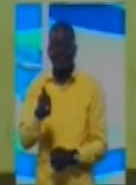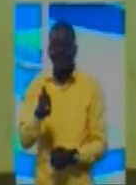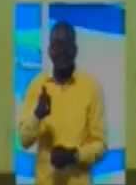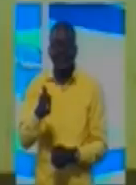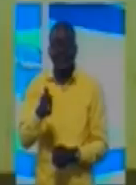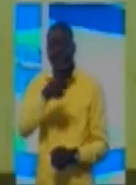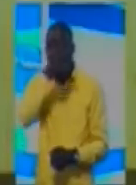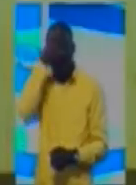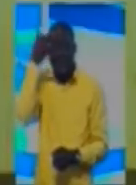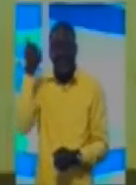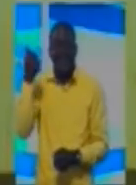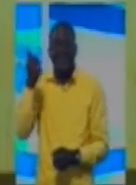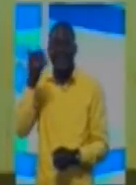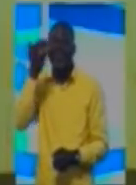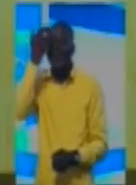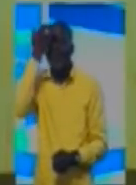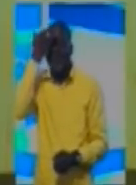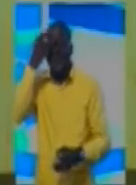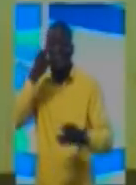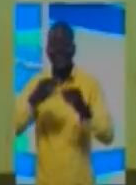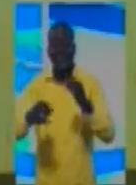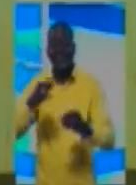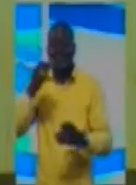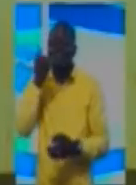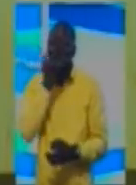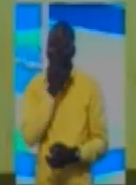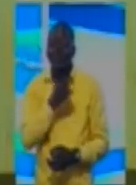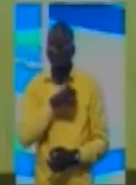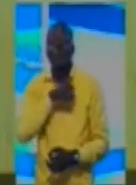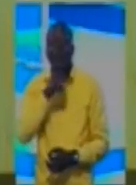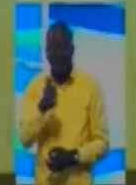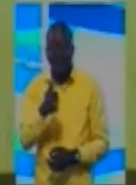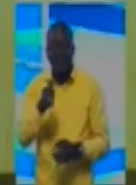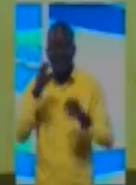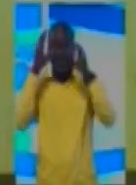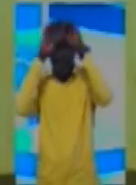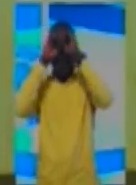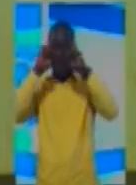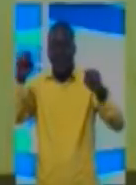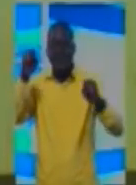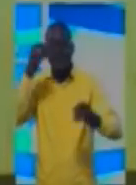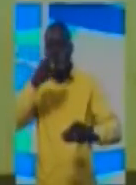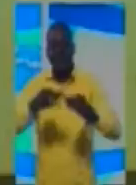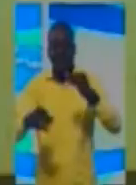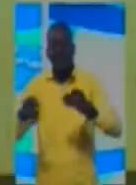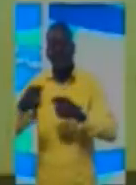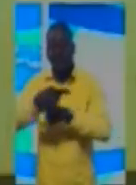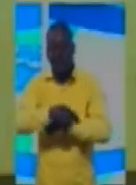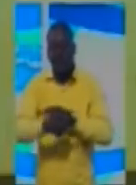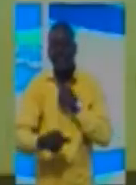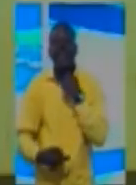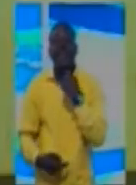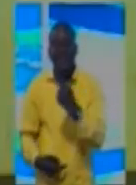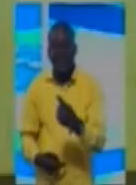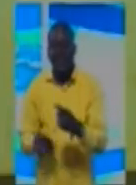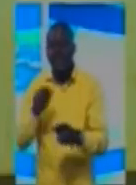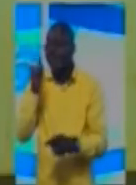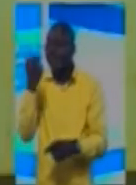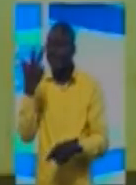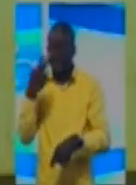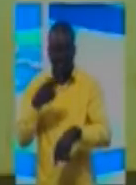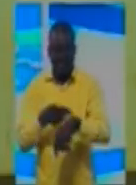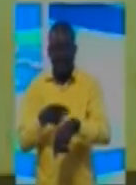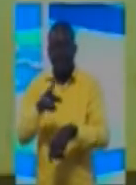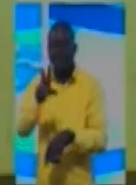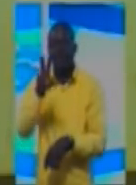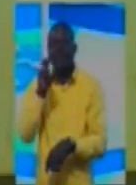Parce que vous êtes au courant que la justice n'est pas de un tort. La justice, la présidente du tribunal ce jour-là a dit à 13h30